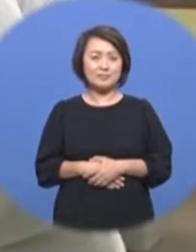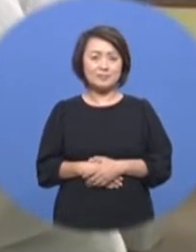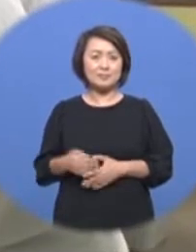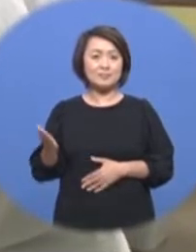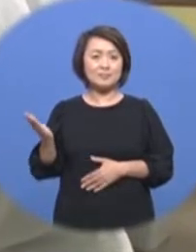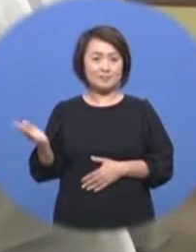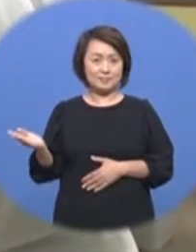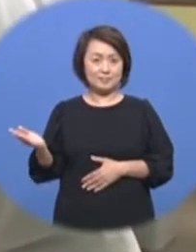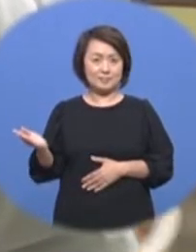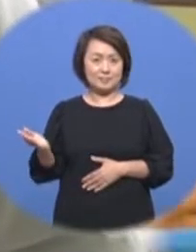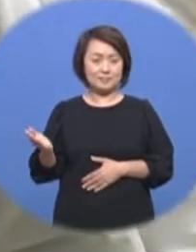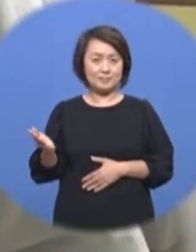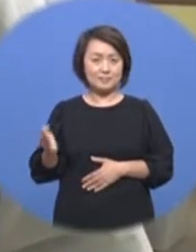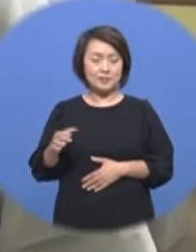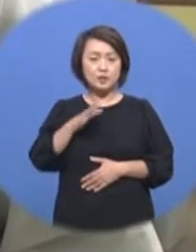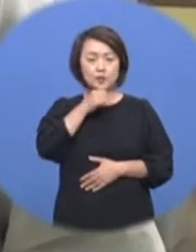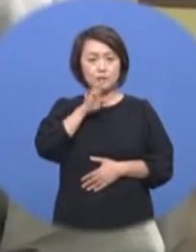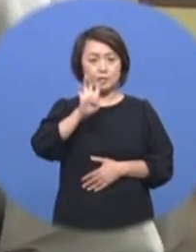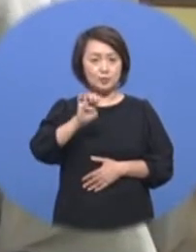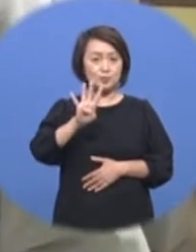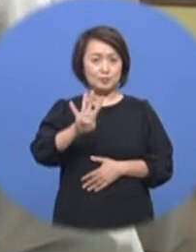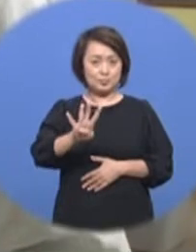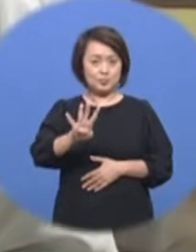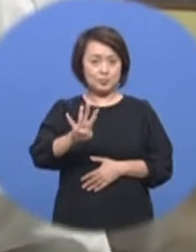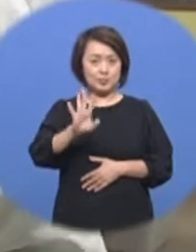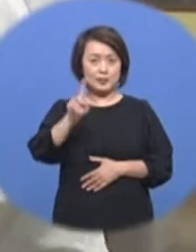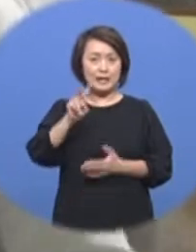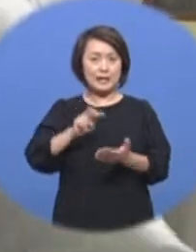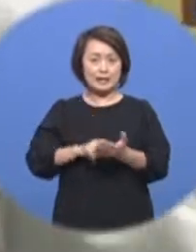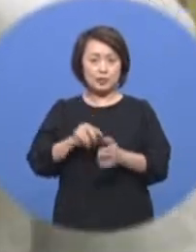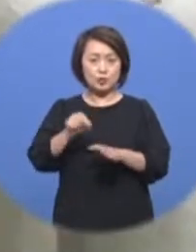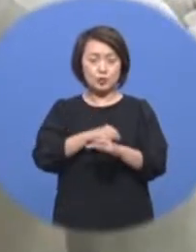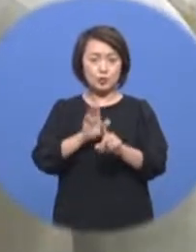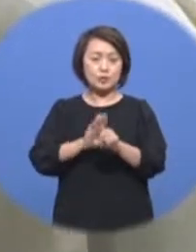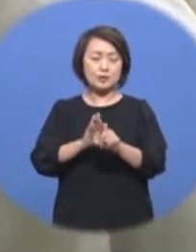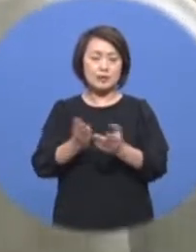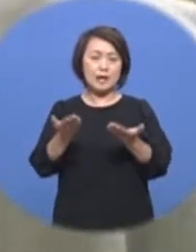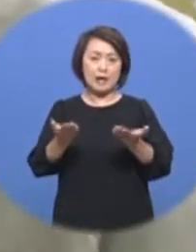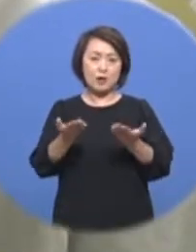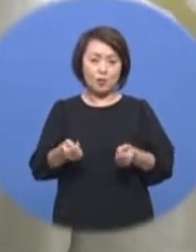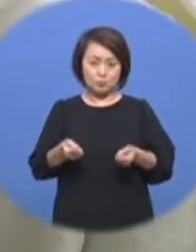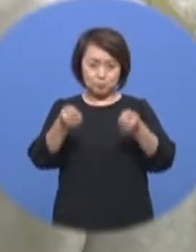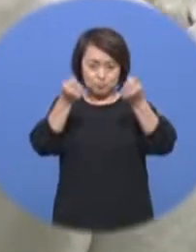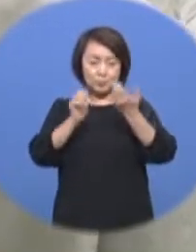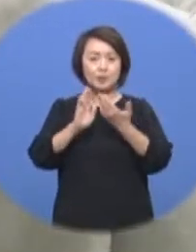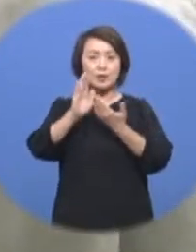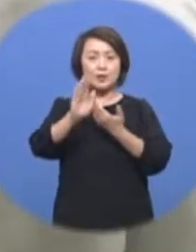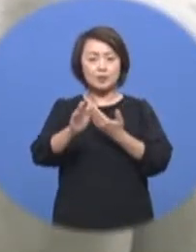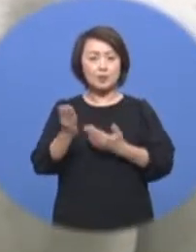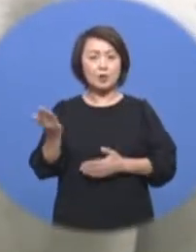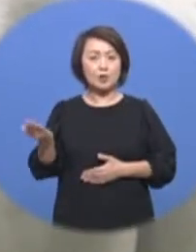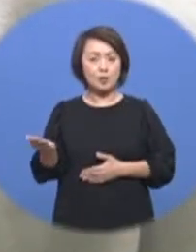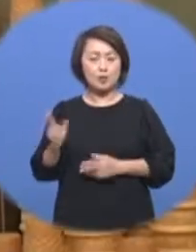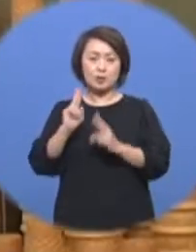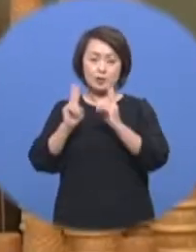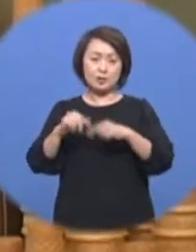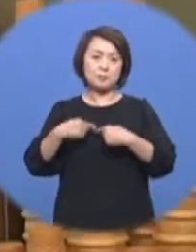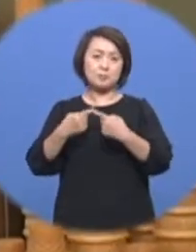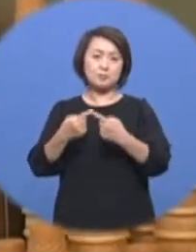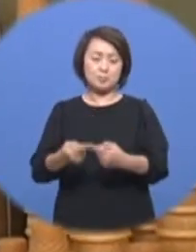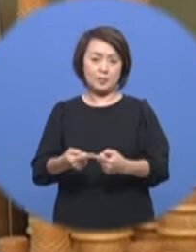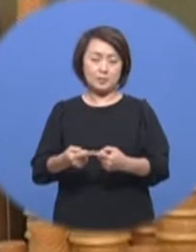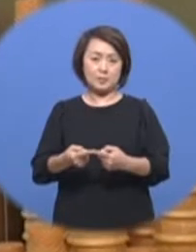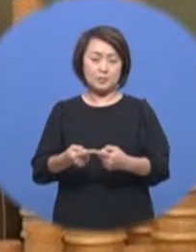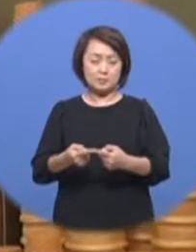西畑さんは44歳、県立特別支援学校を卒業後玉林園に入社し、主